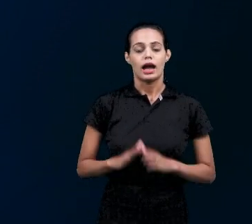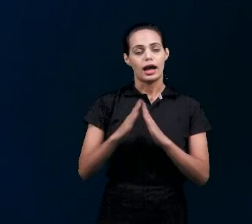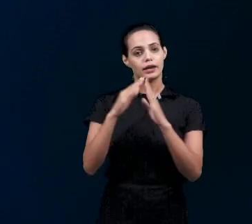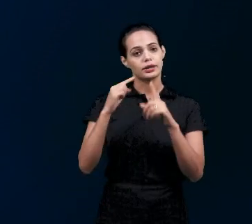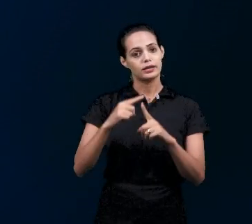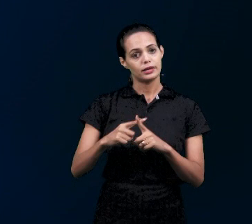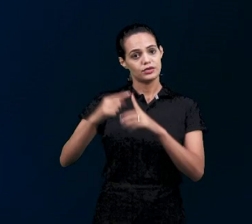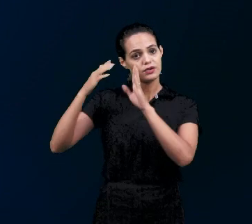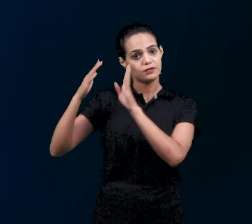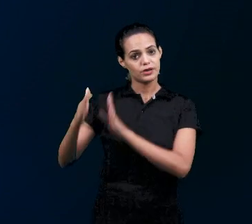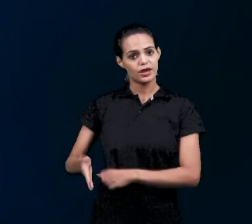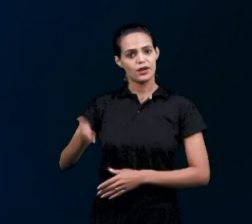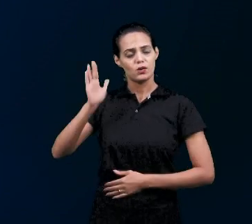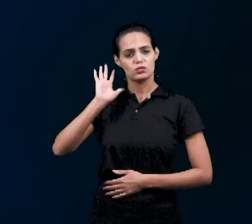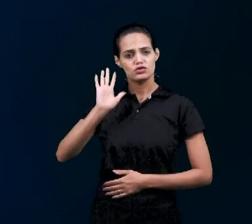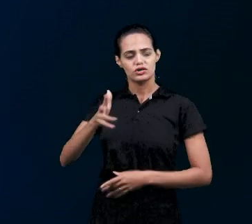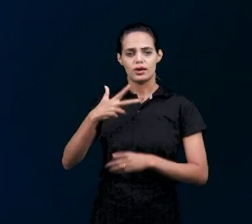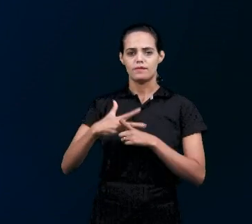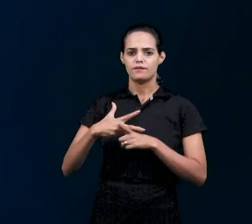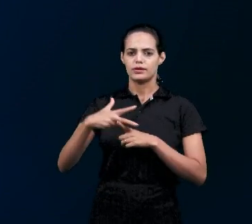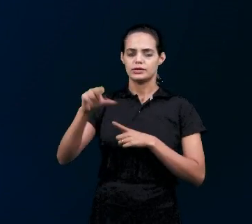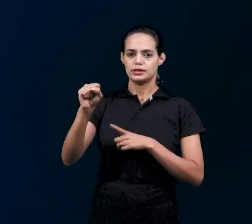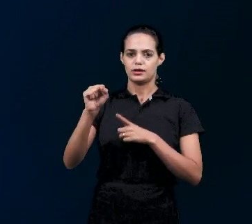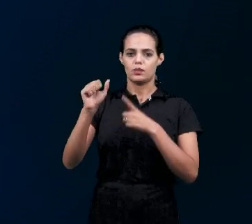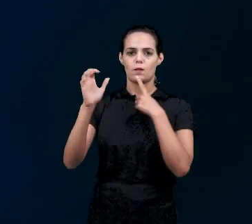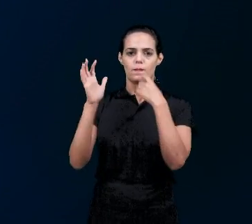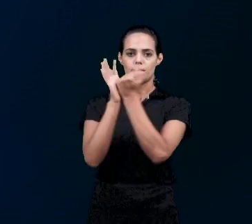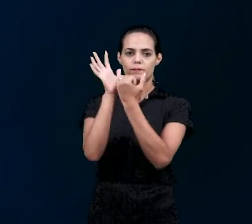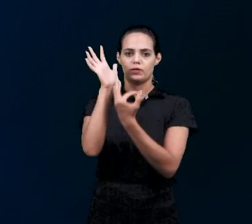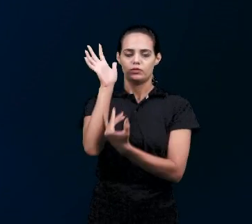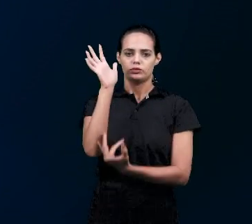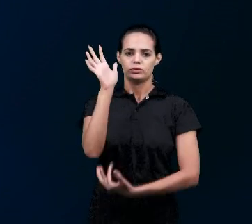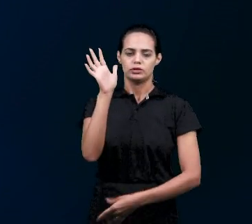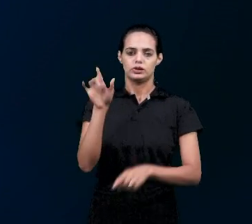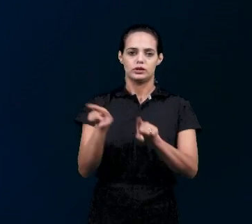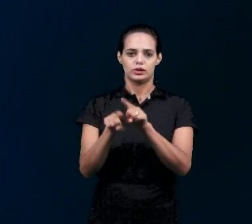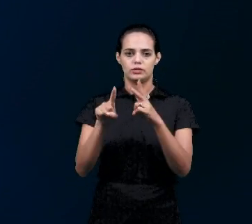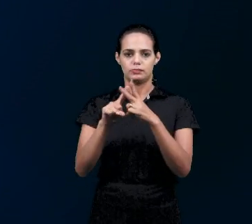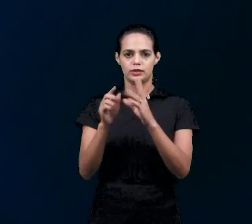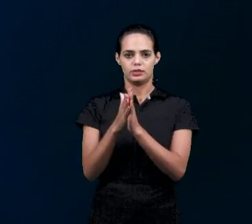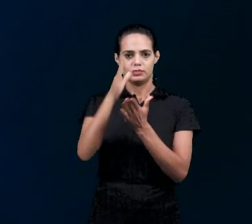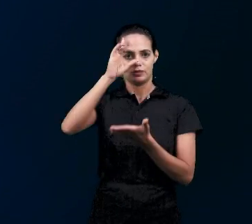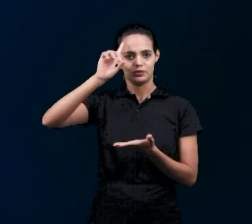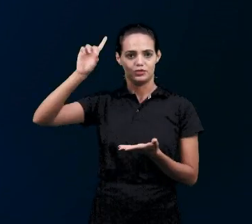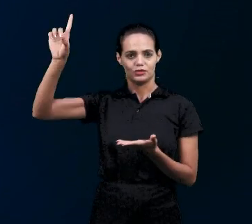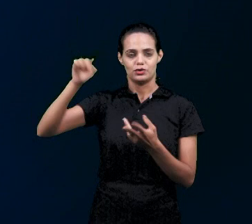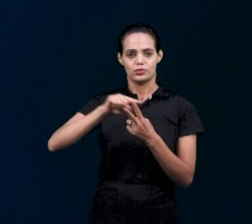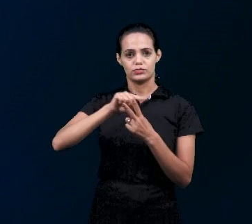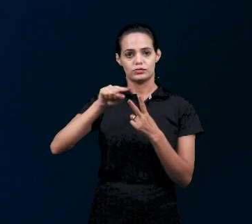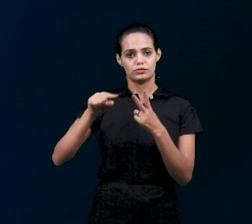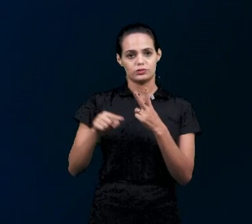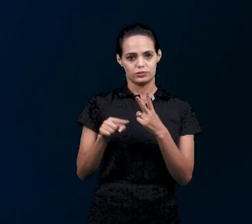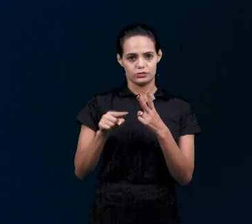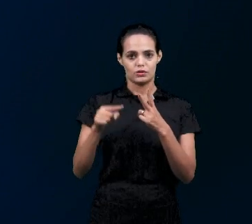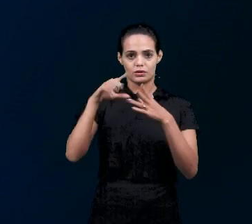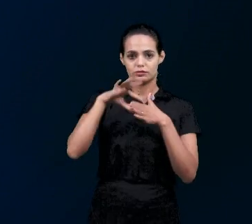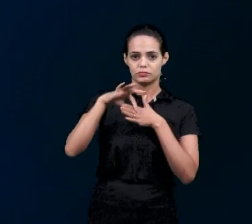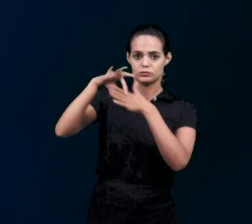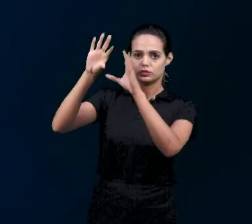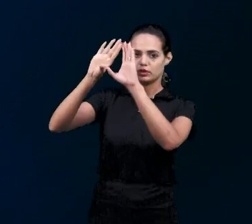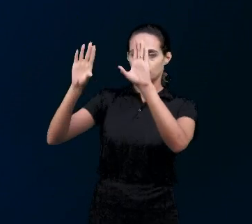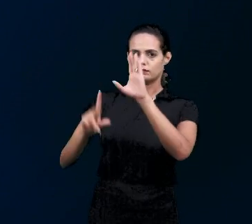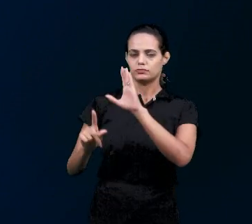2 sujets amènent l'Église à la victoire, à l'éternité à côté du Seigneur. Et pour cela, est le